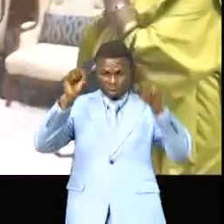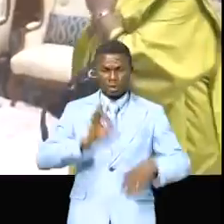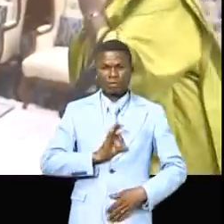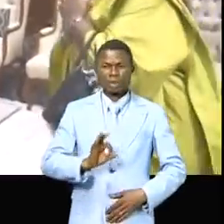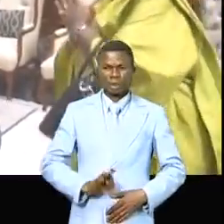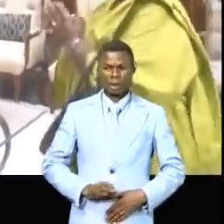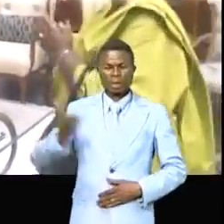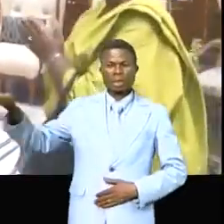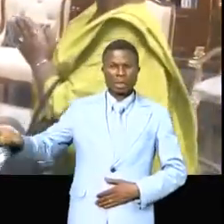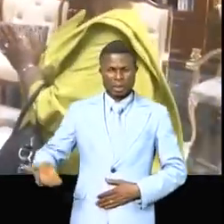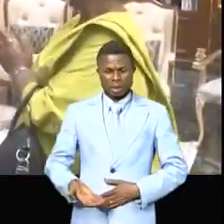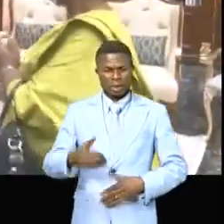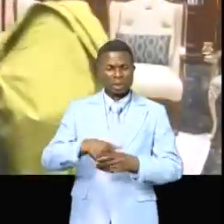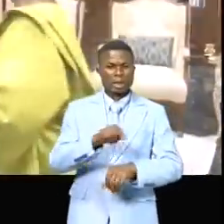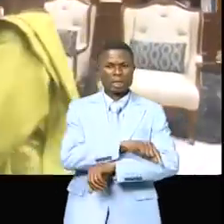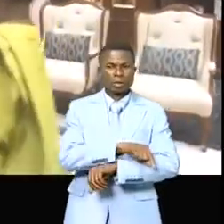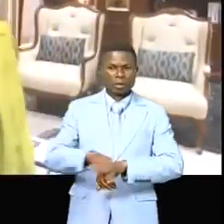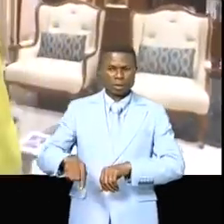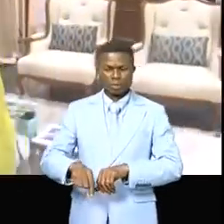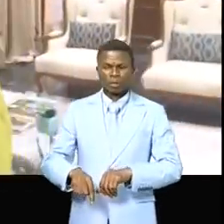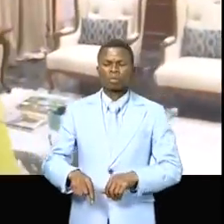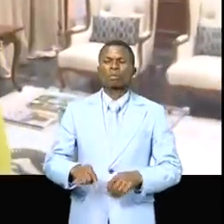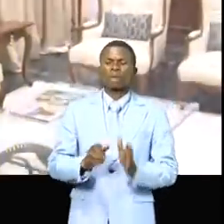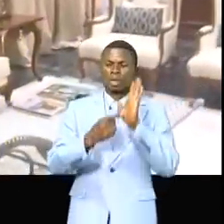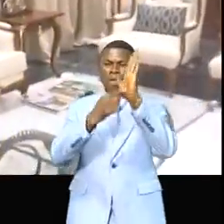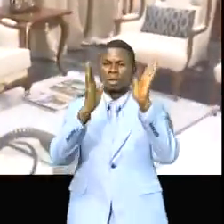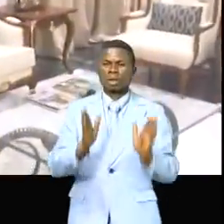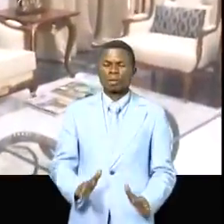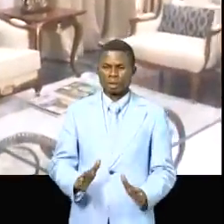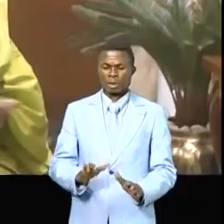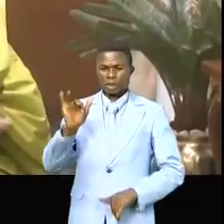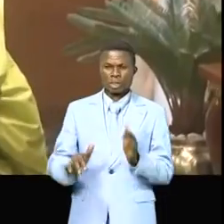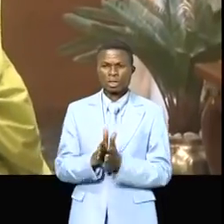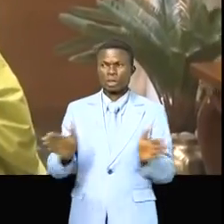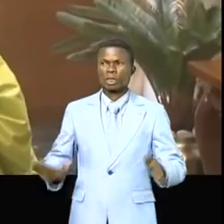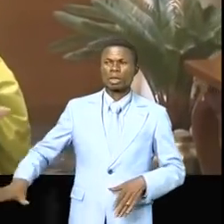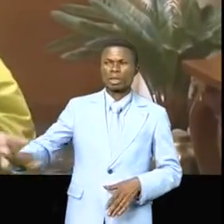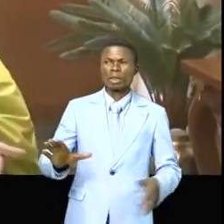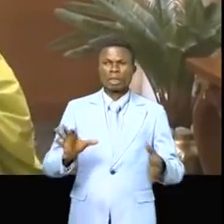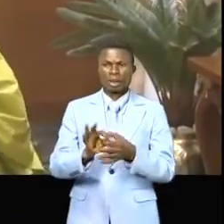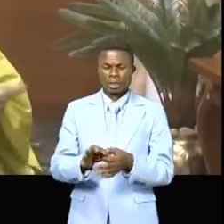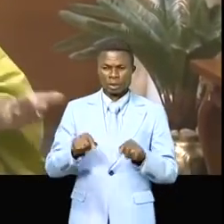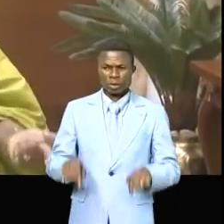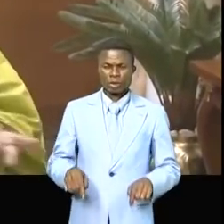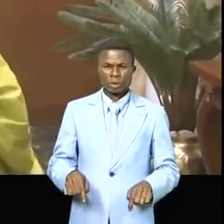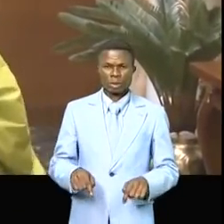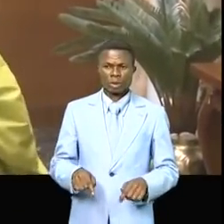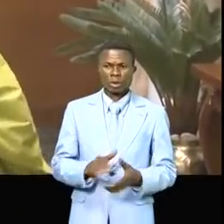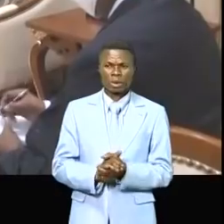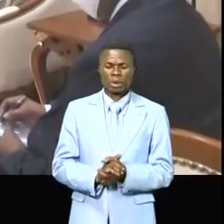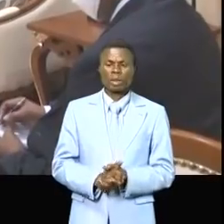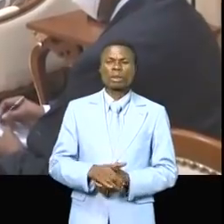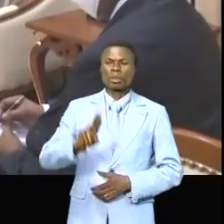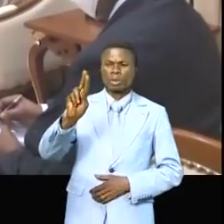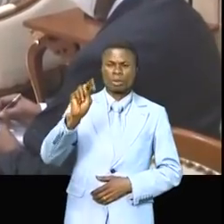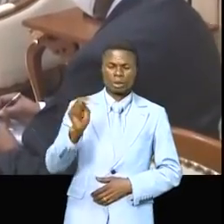République a reçu en audience Bintou Keïta, représentante du secrétaire général des Nations Unies en RDC. La patronne de la MONUSCO